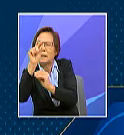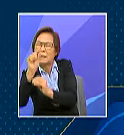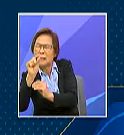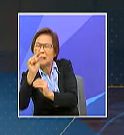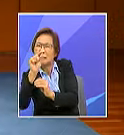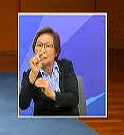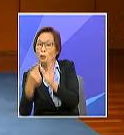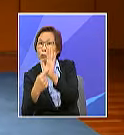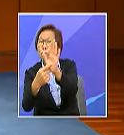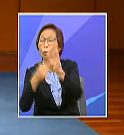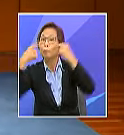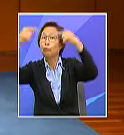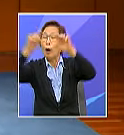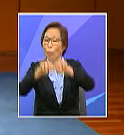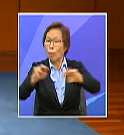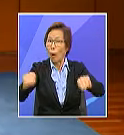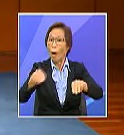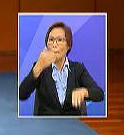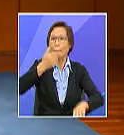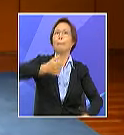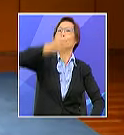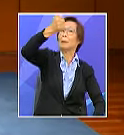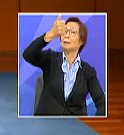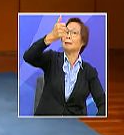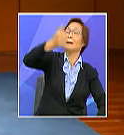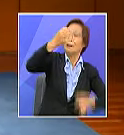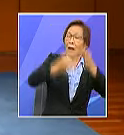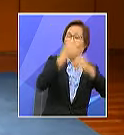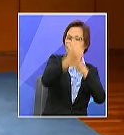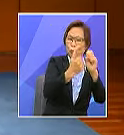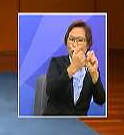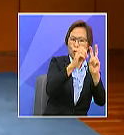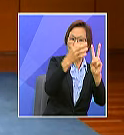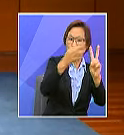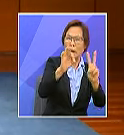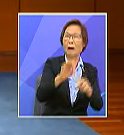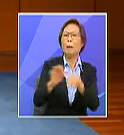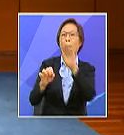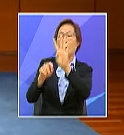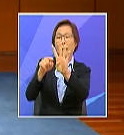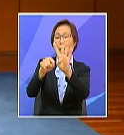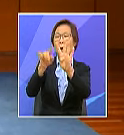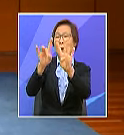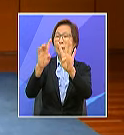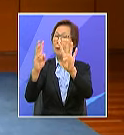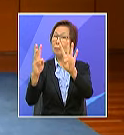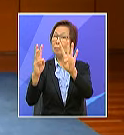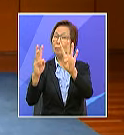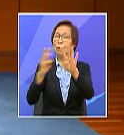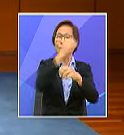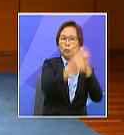menunjukkan pencapaian calon yang lebih baik jadi kalau 2019 nilainya 4486